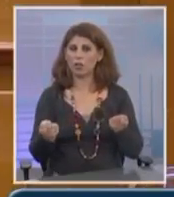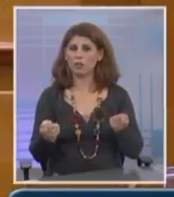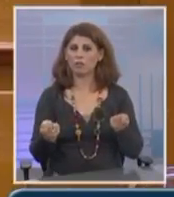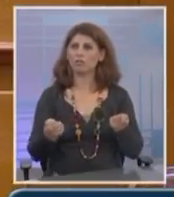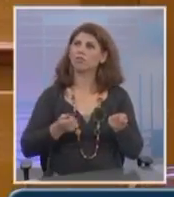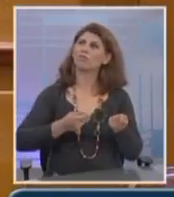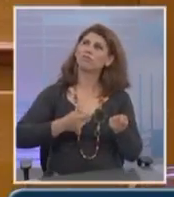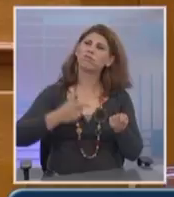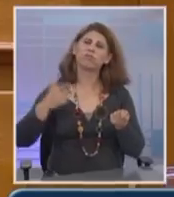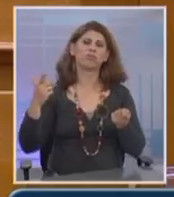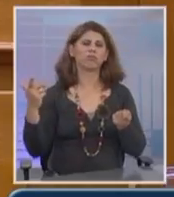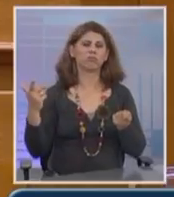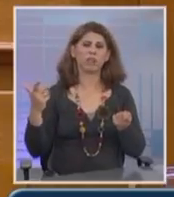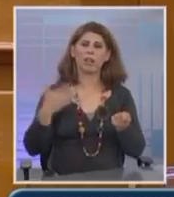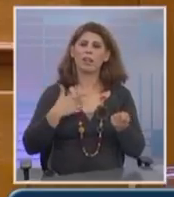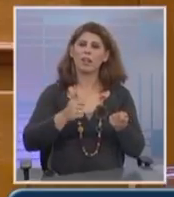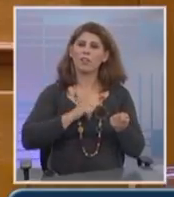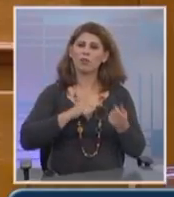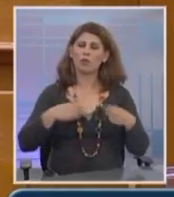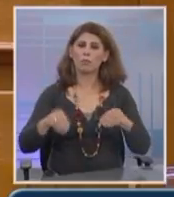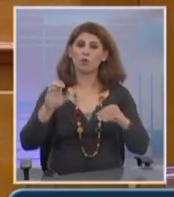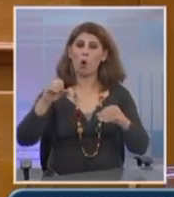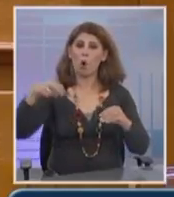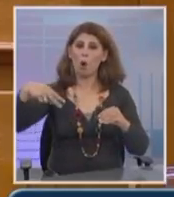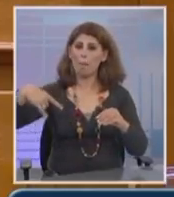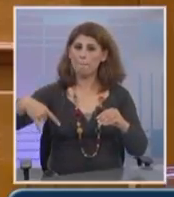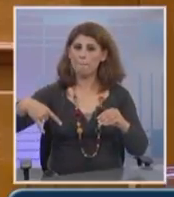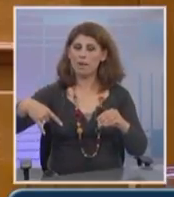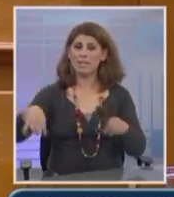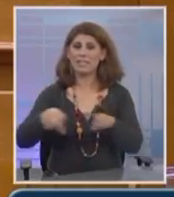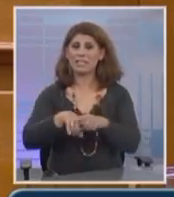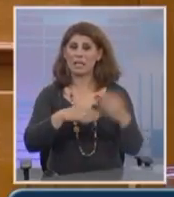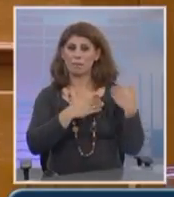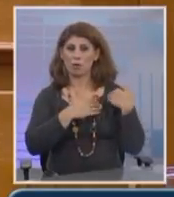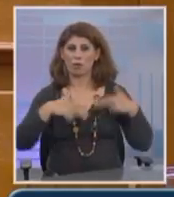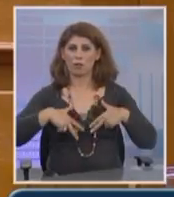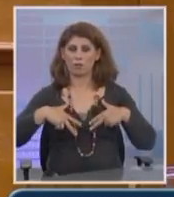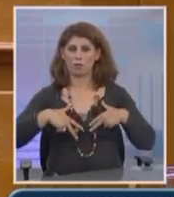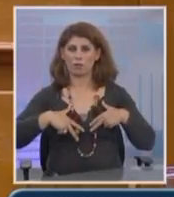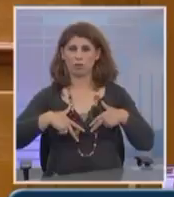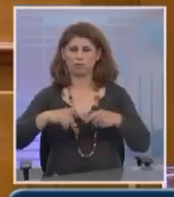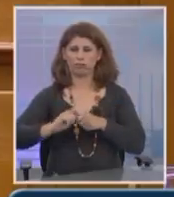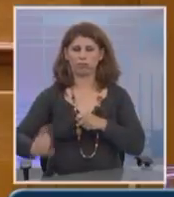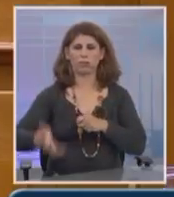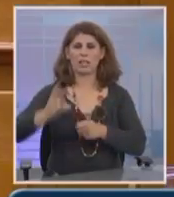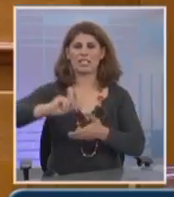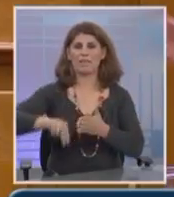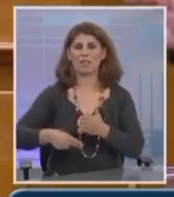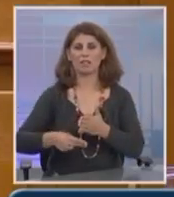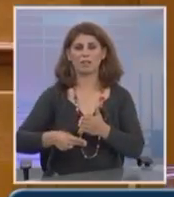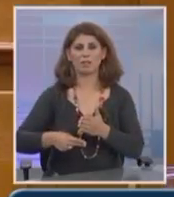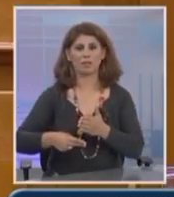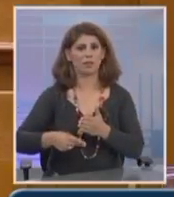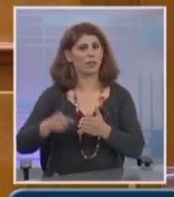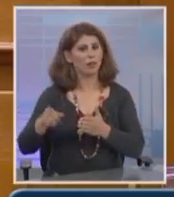φιέστες και υπογράφατε την ιδιωτικοποίηση του ΟΛΠ, οι συναρμόδιοι υπουργοί σας σαμποτάριζαν τη σύμβαση. Και η